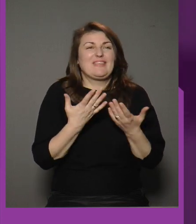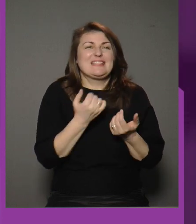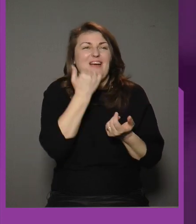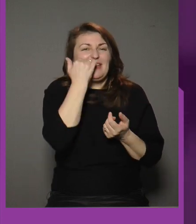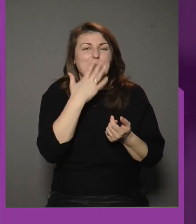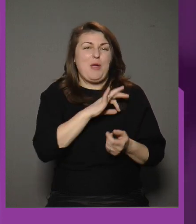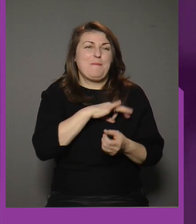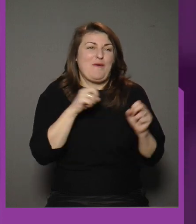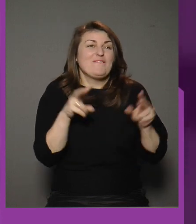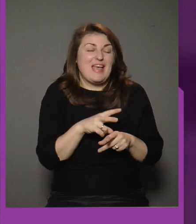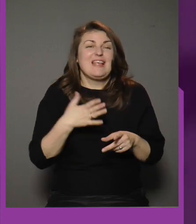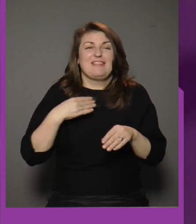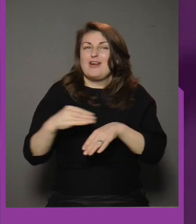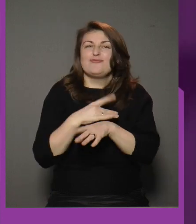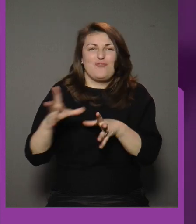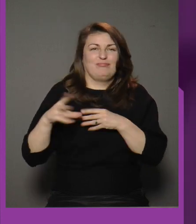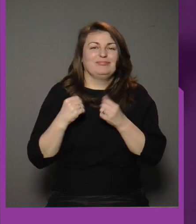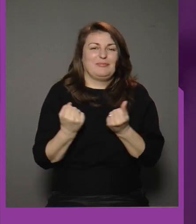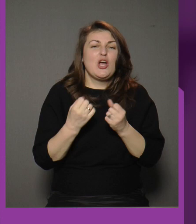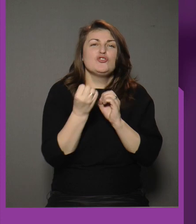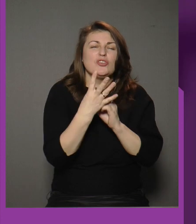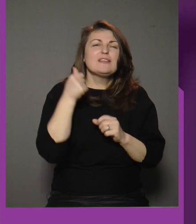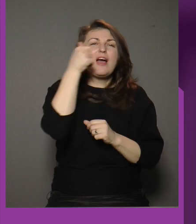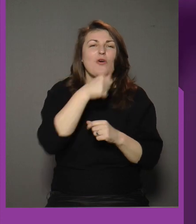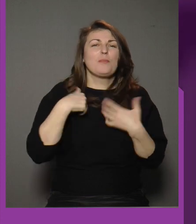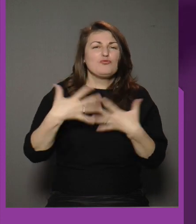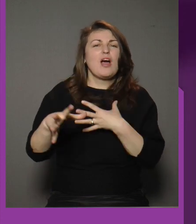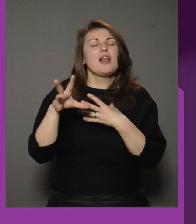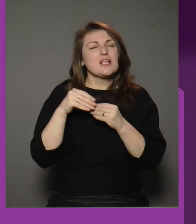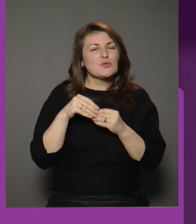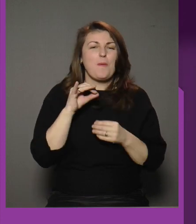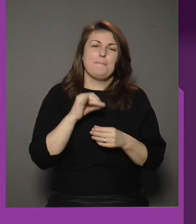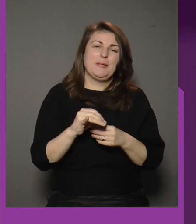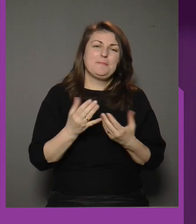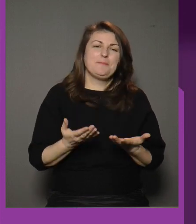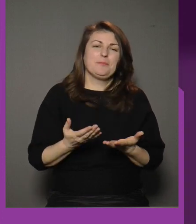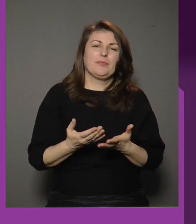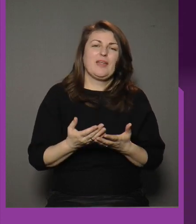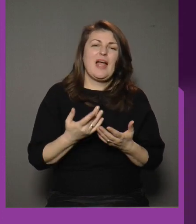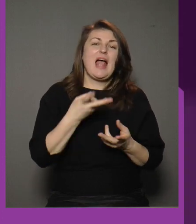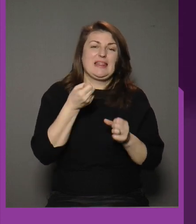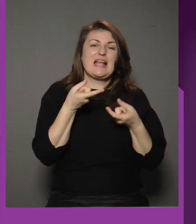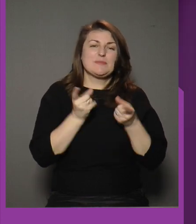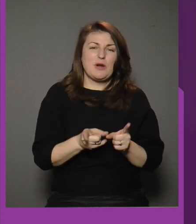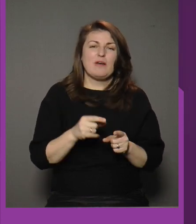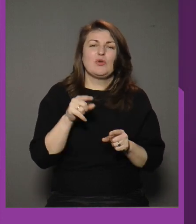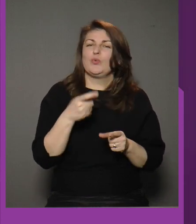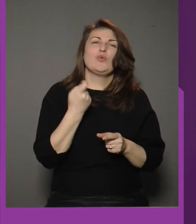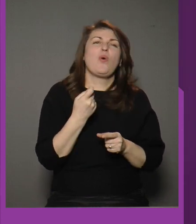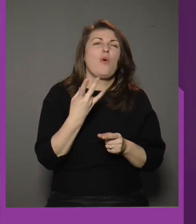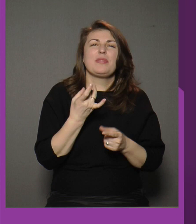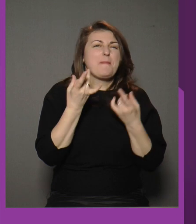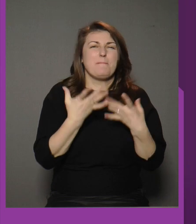шлюб тримається, бо 14 років ми вже разом, і, ну, насправді то трохи